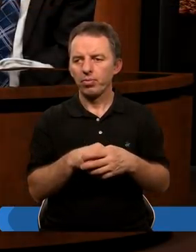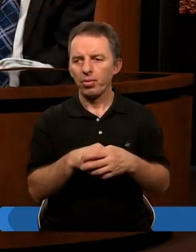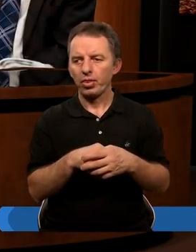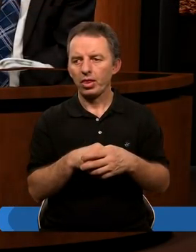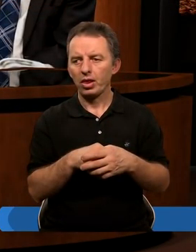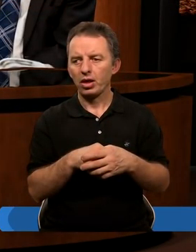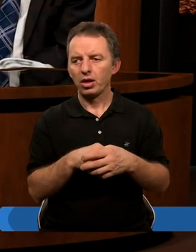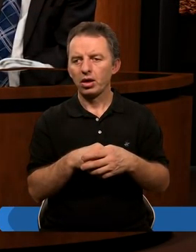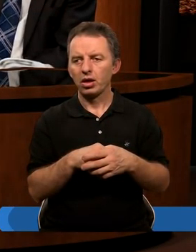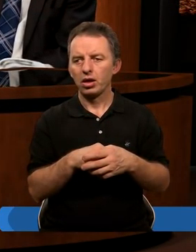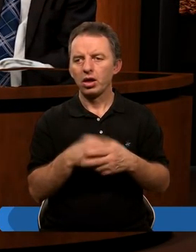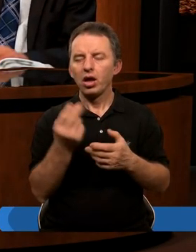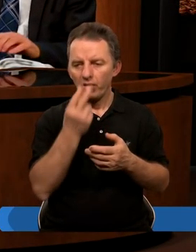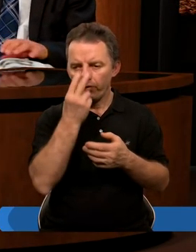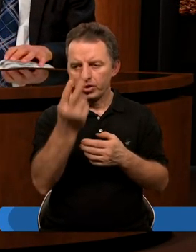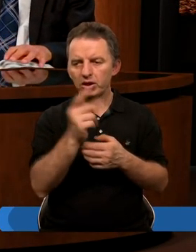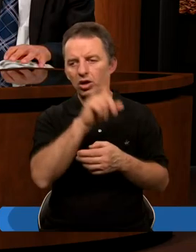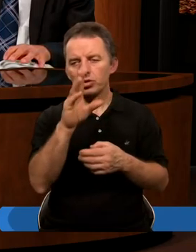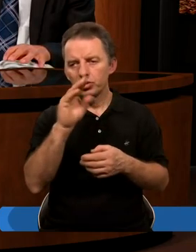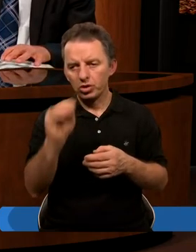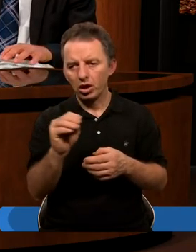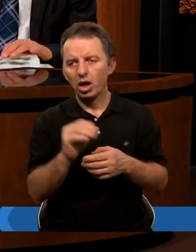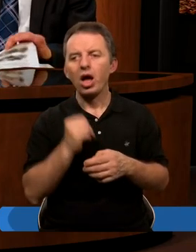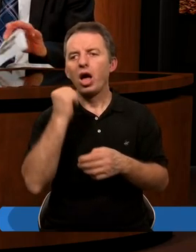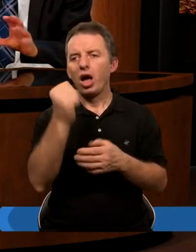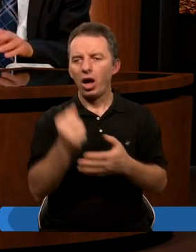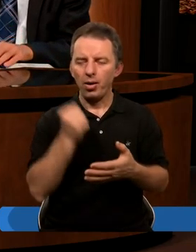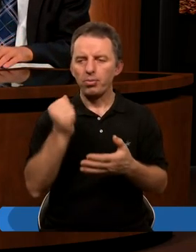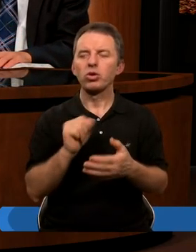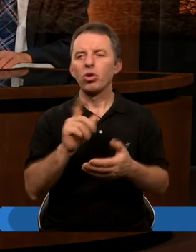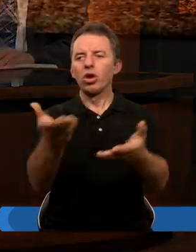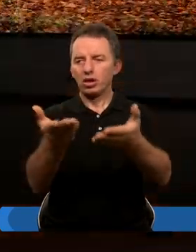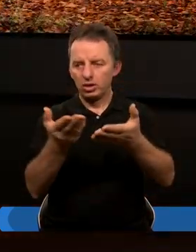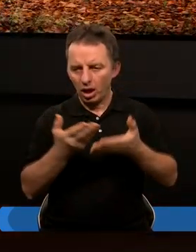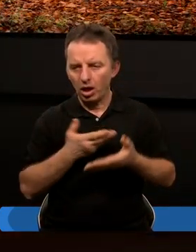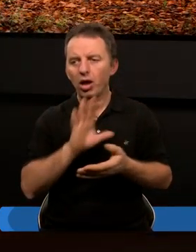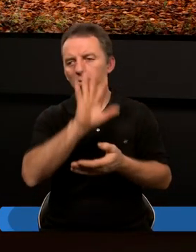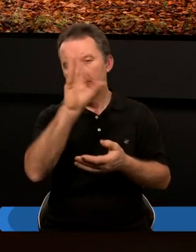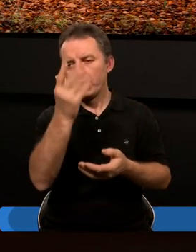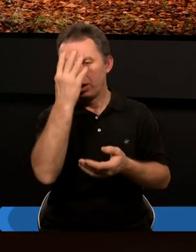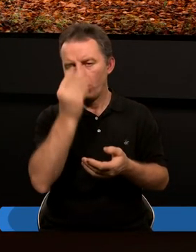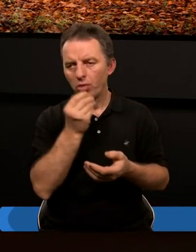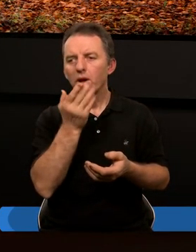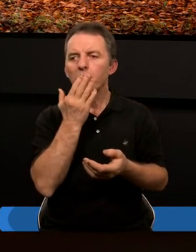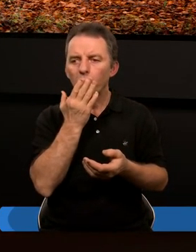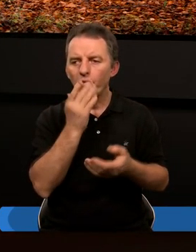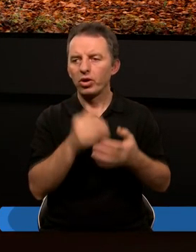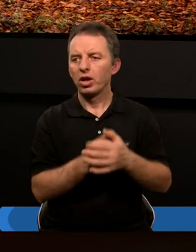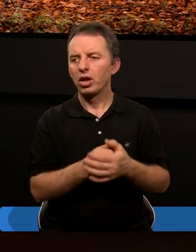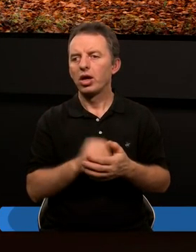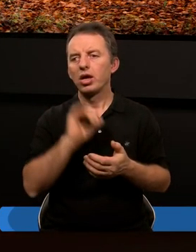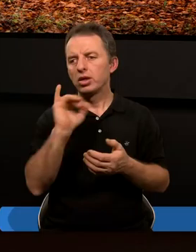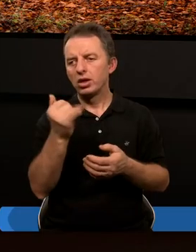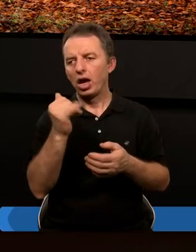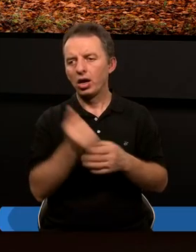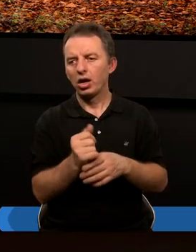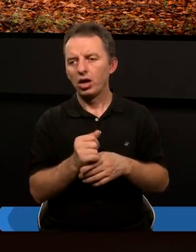Widać, że apostoł Paweł daje nam na końcu bardzo piękny obraz i mówi, jak